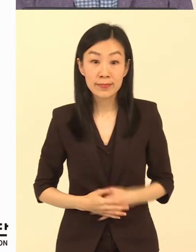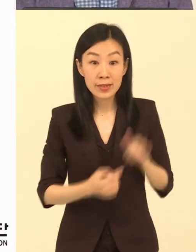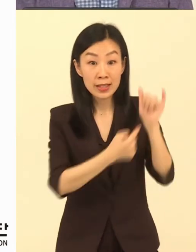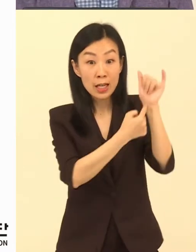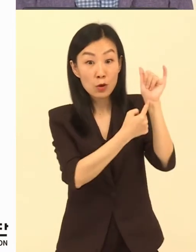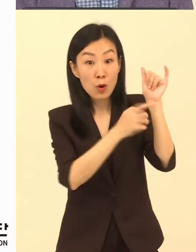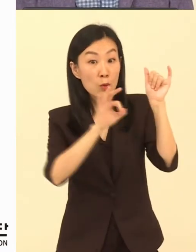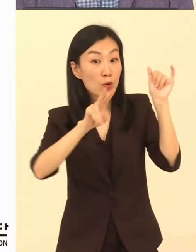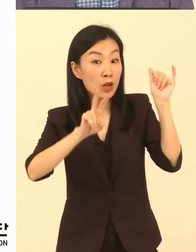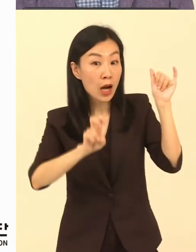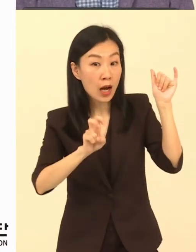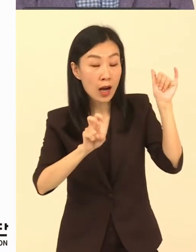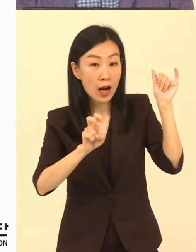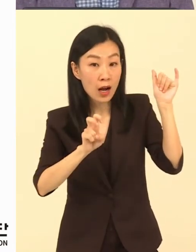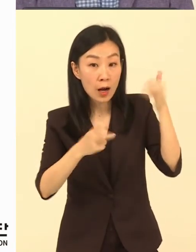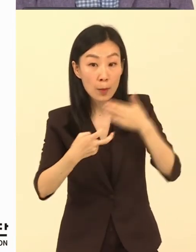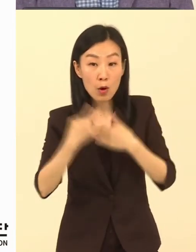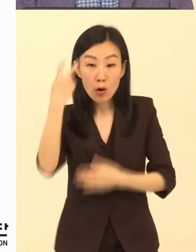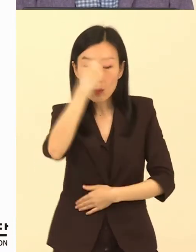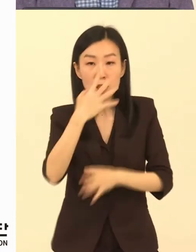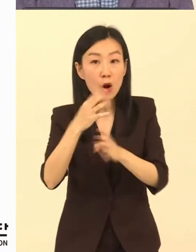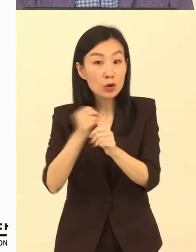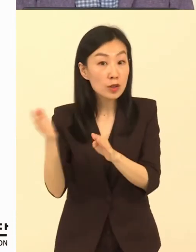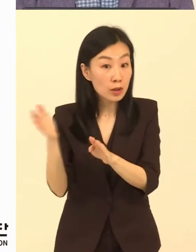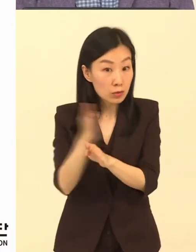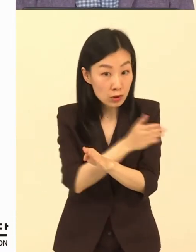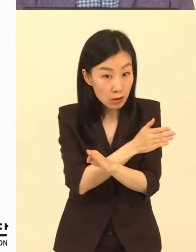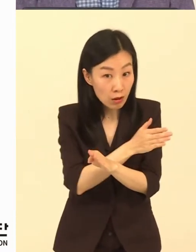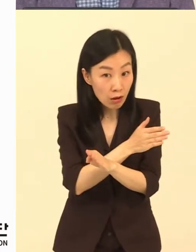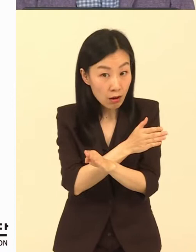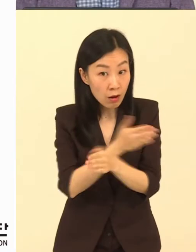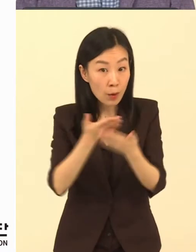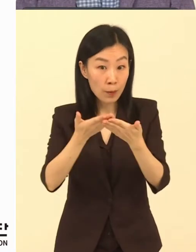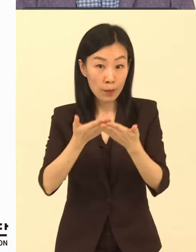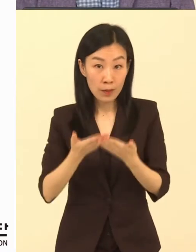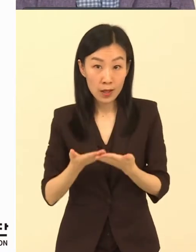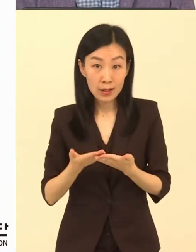자궁경부암 검진은 언제부터 받아야 하나요?